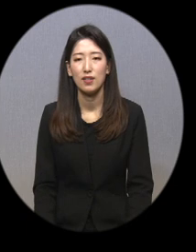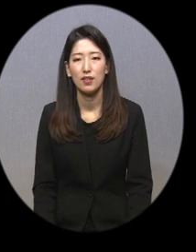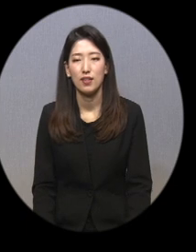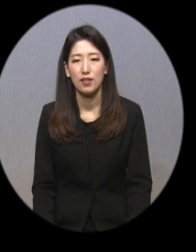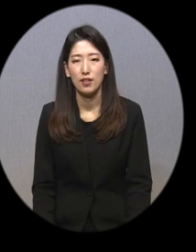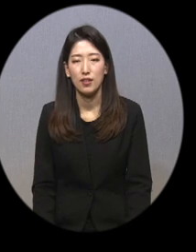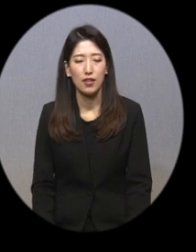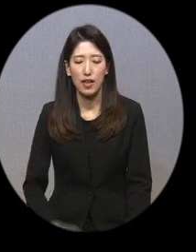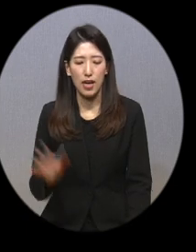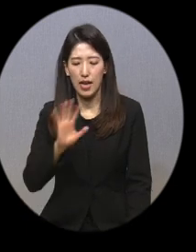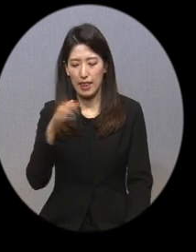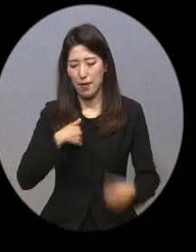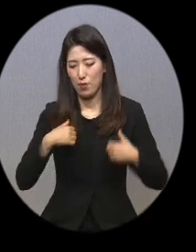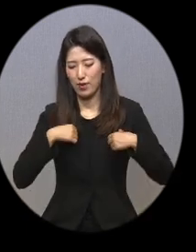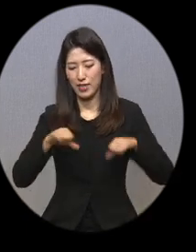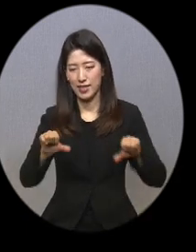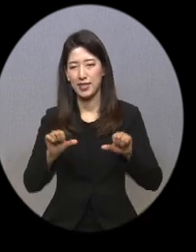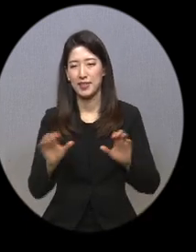나는 포기.